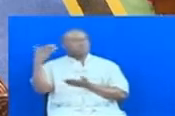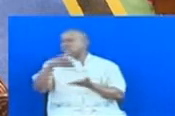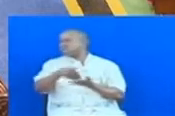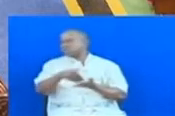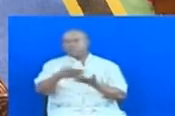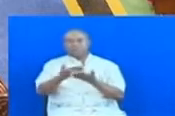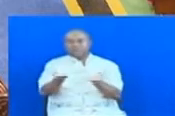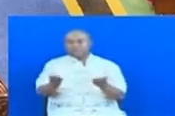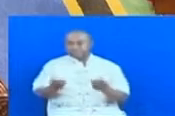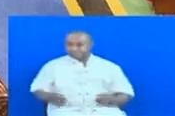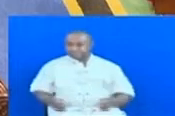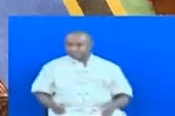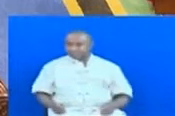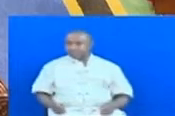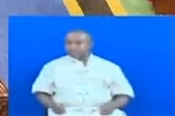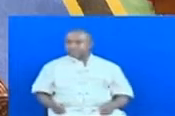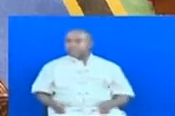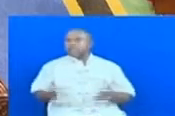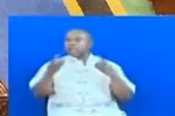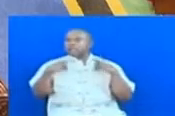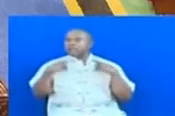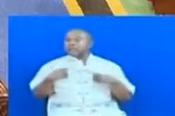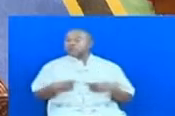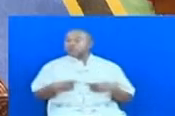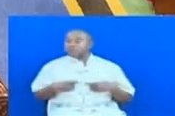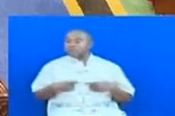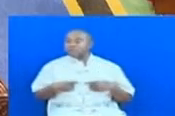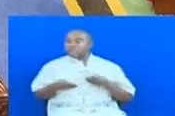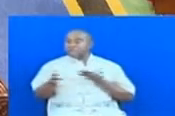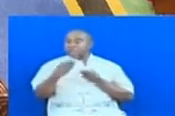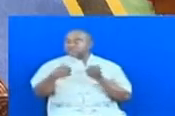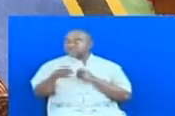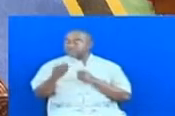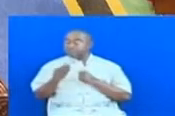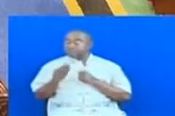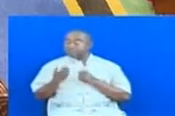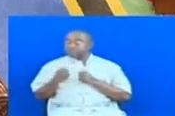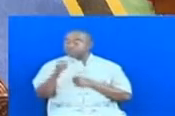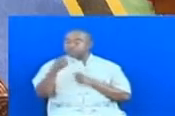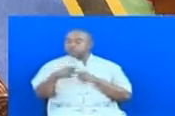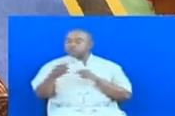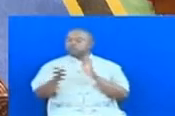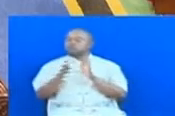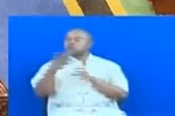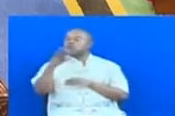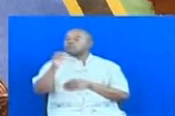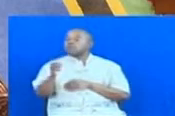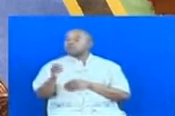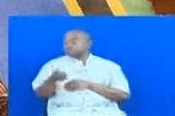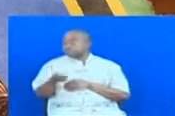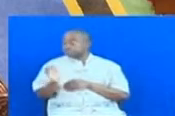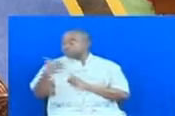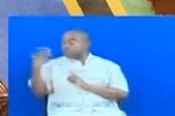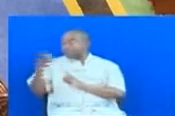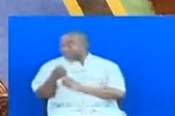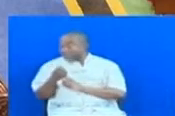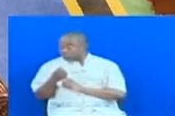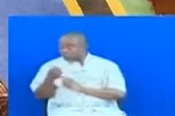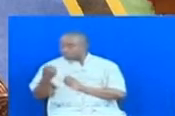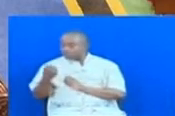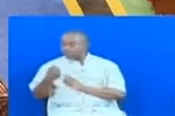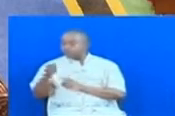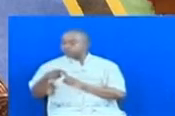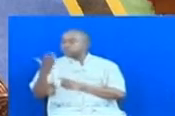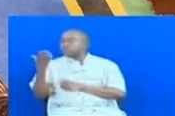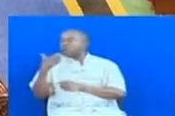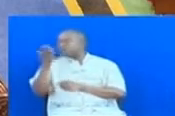Madiwani allowance zao na kila kitu zaidi ya shilingi milioni 940. Halmashauri hiyo manake qualification yake litakuwa tuipaswa